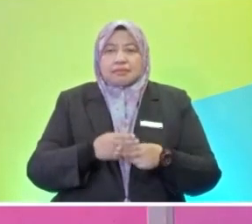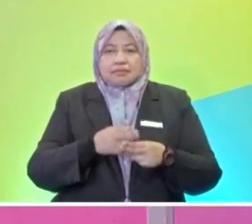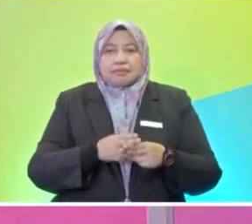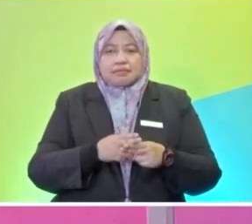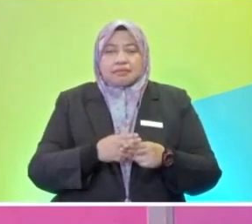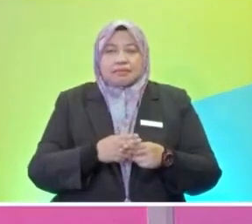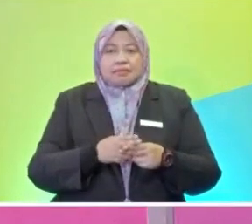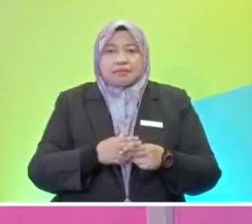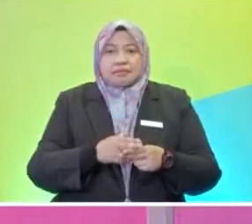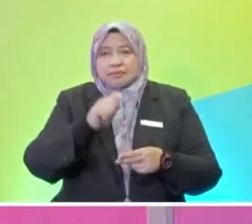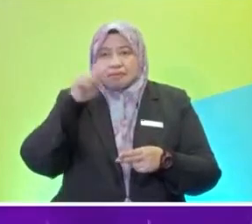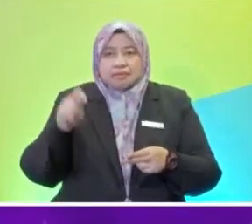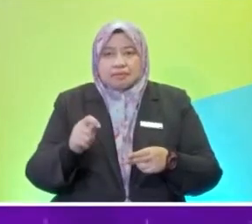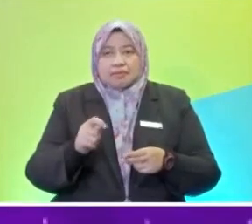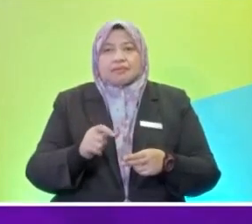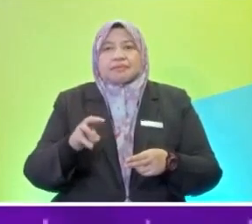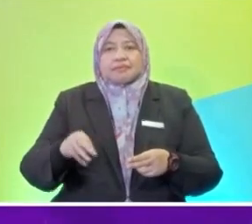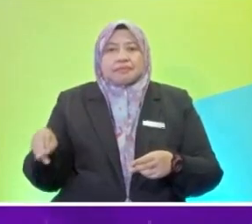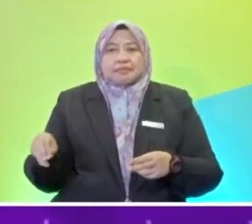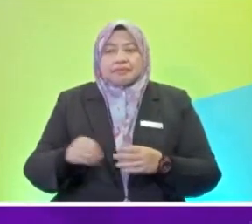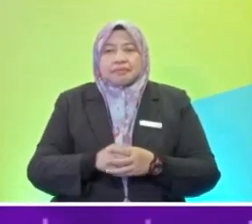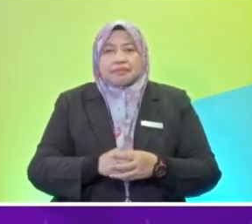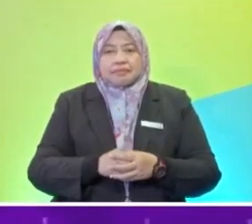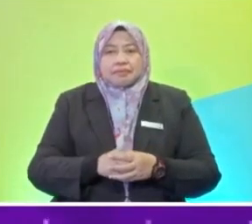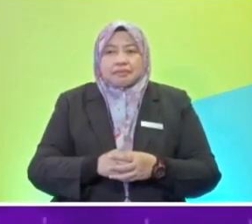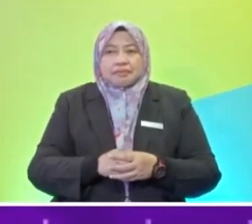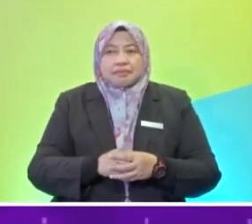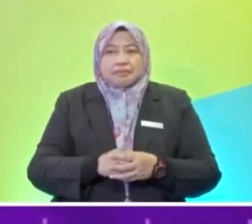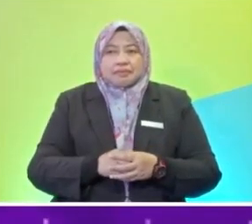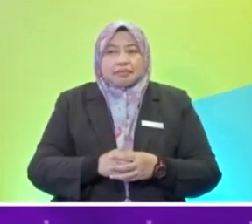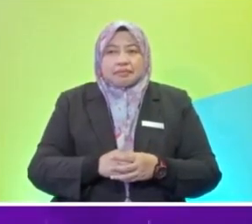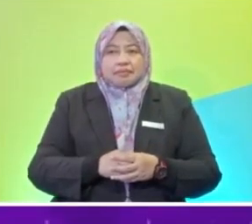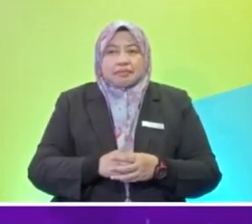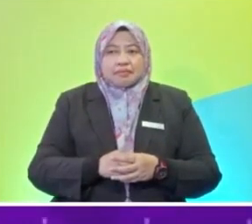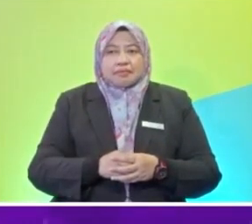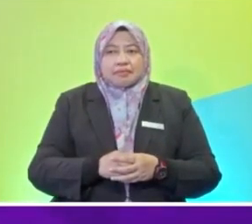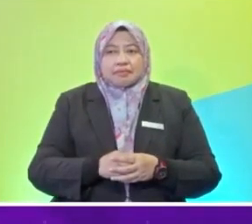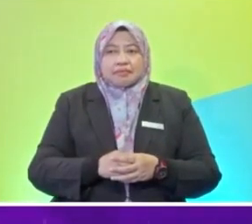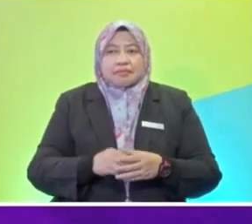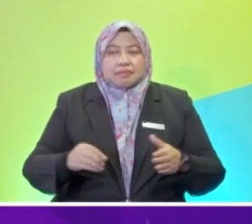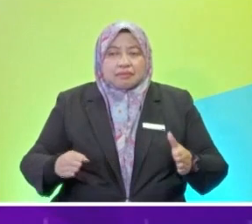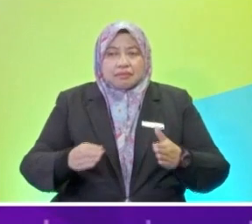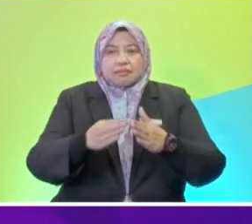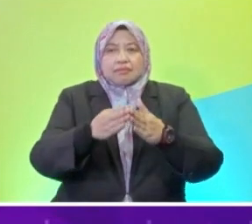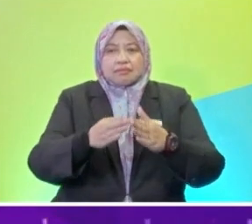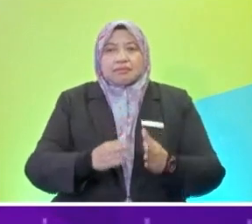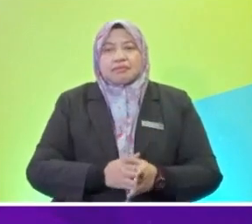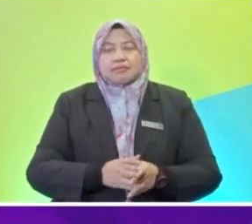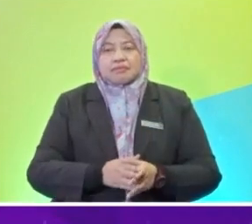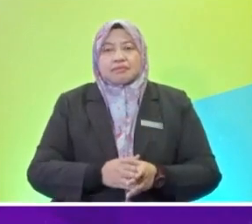kita tanya no Imran no silakan no lucu lucu